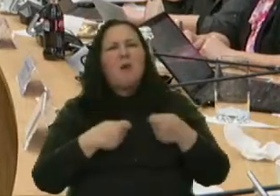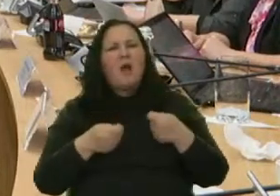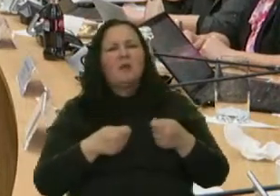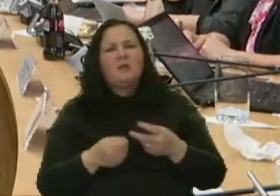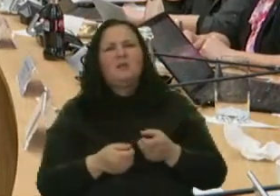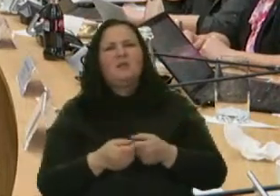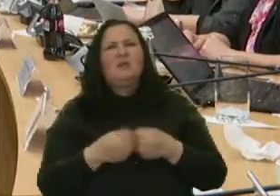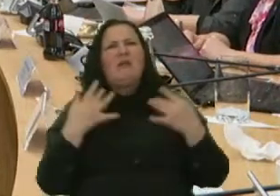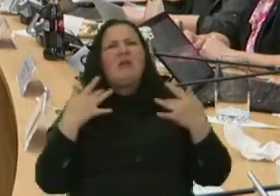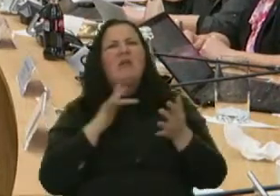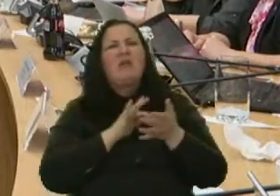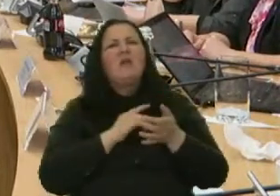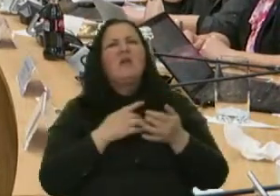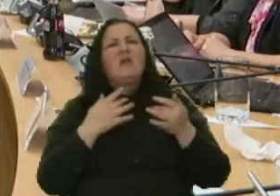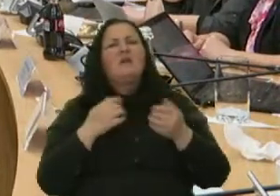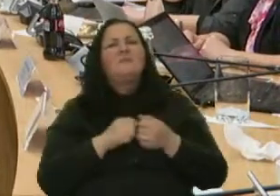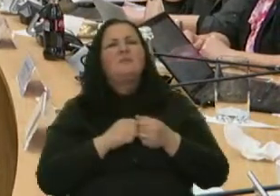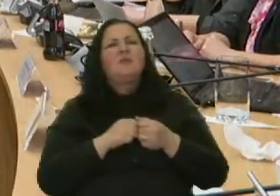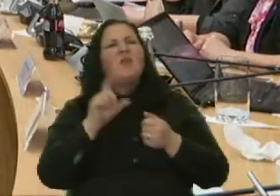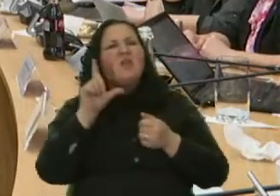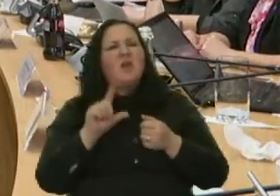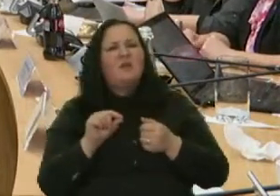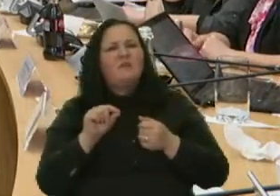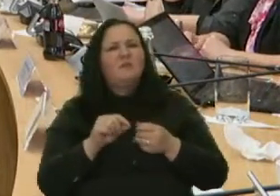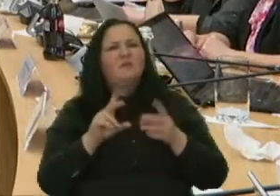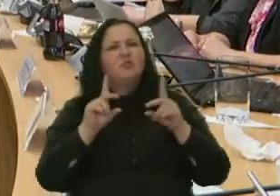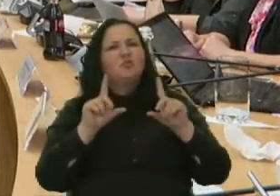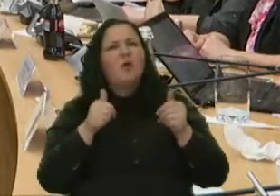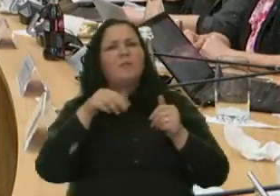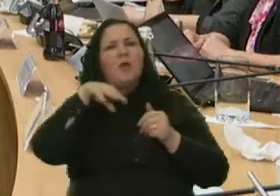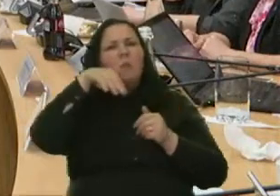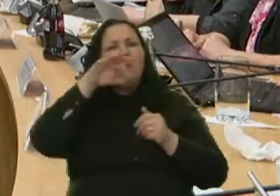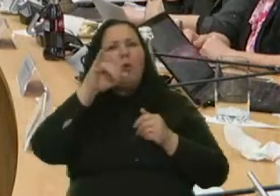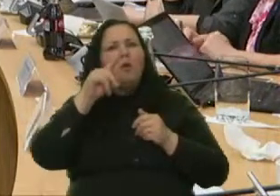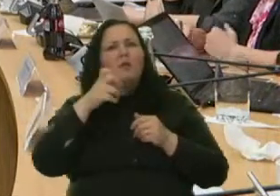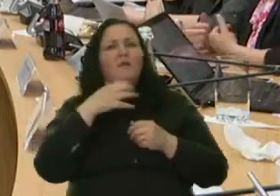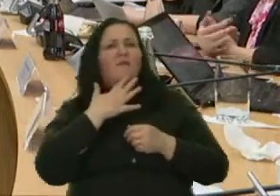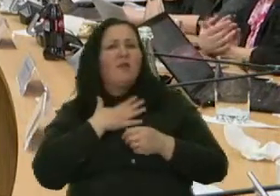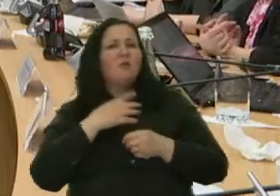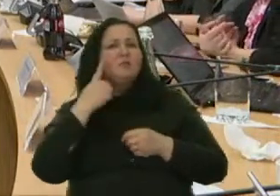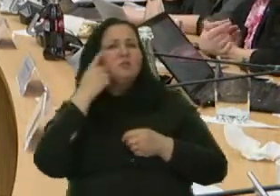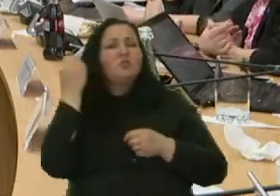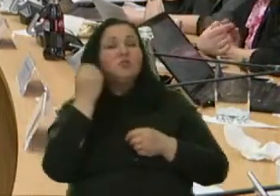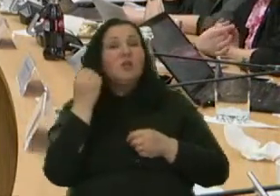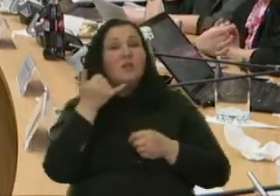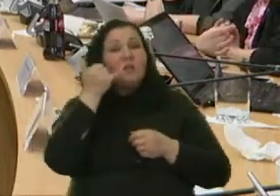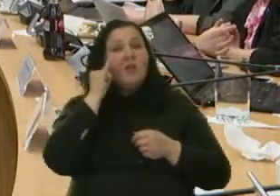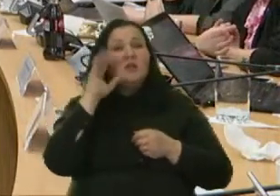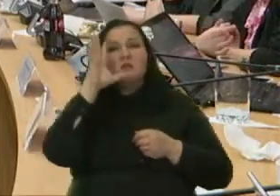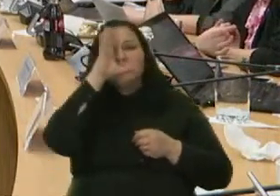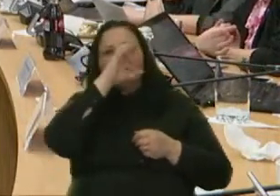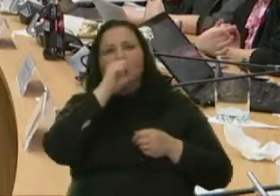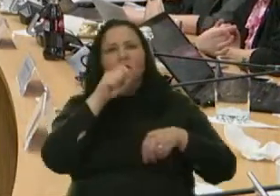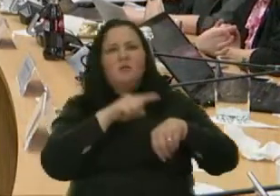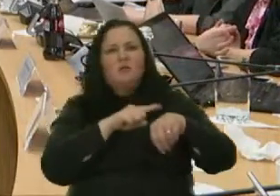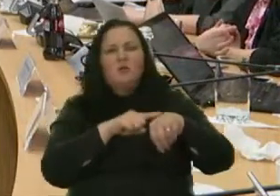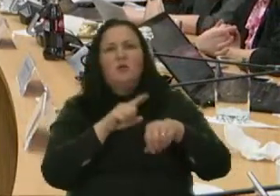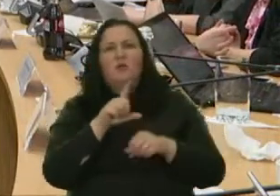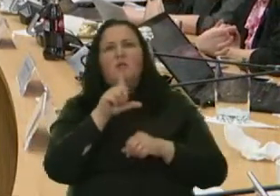de doi bani Deci doamna moigrădean Vreau să știu de ce a aseară la ora